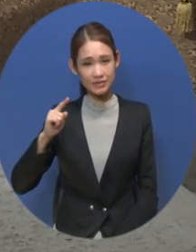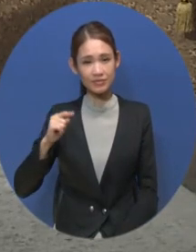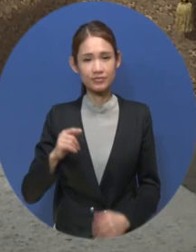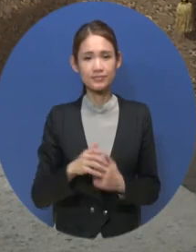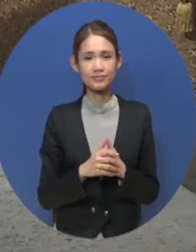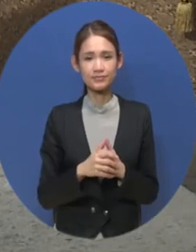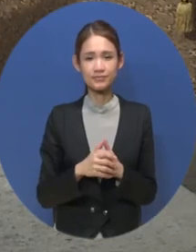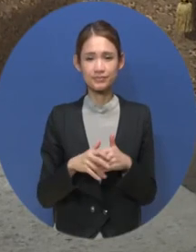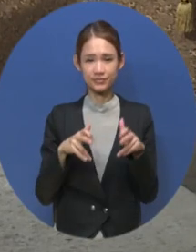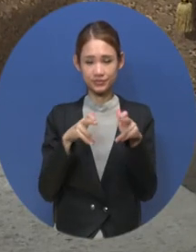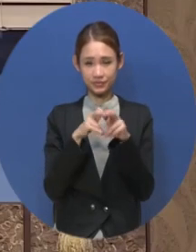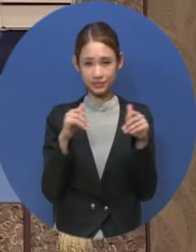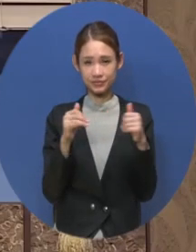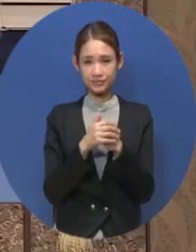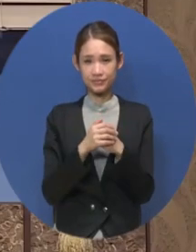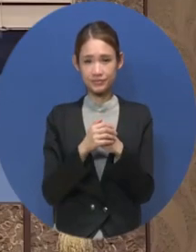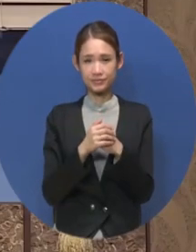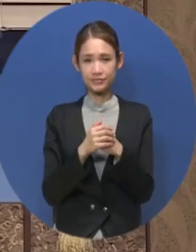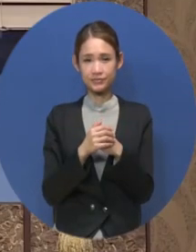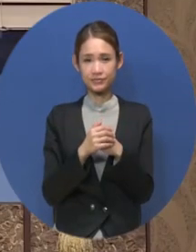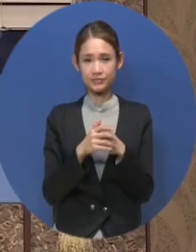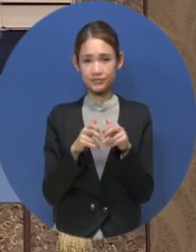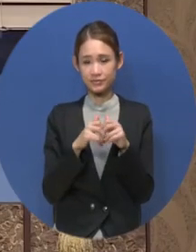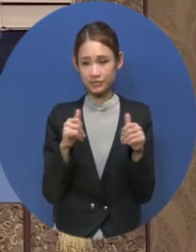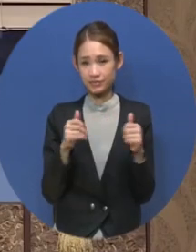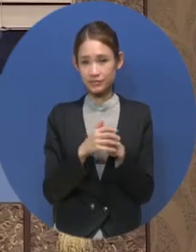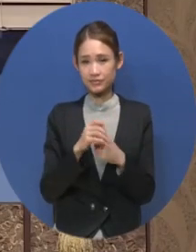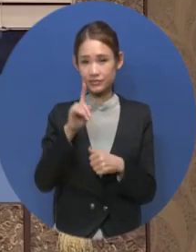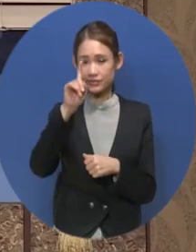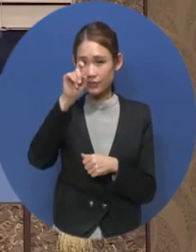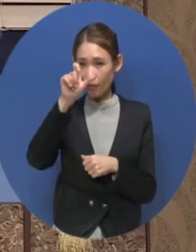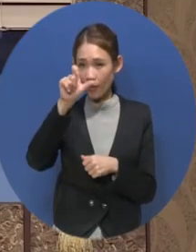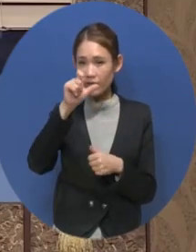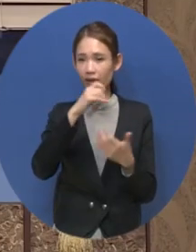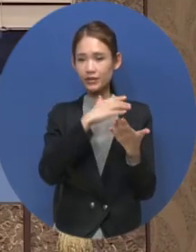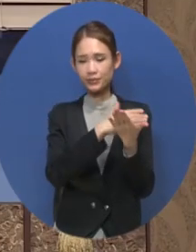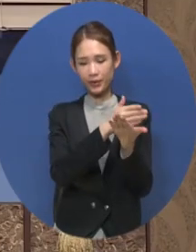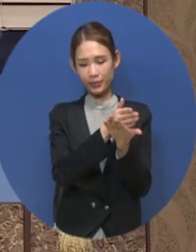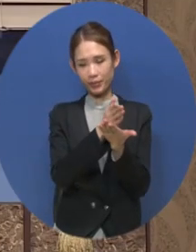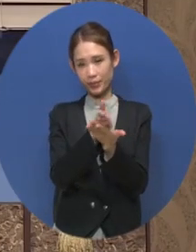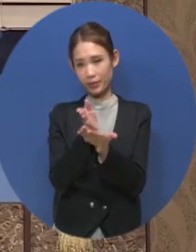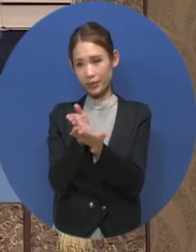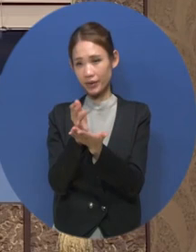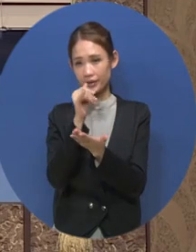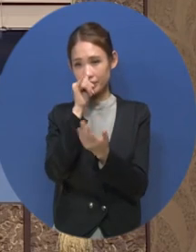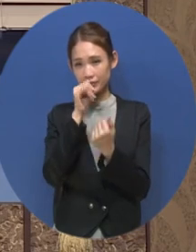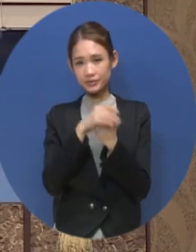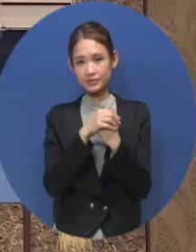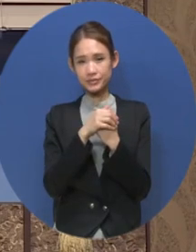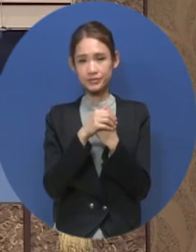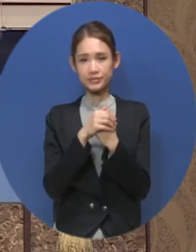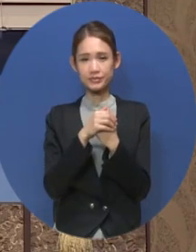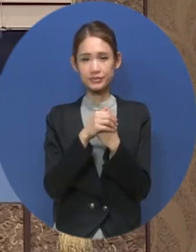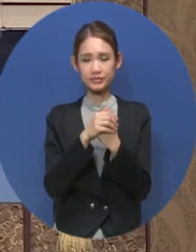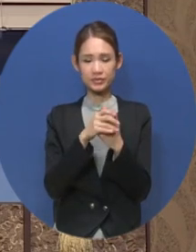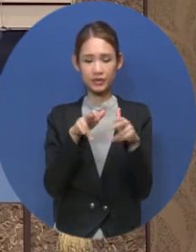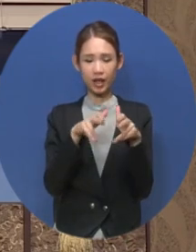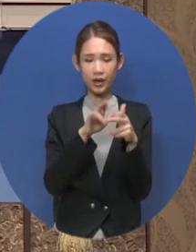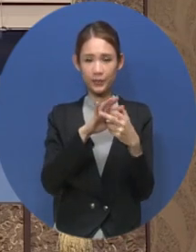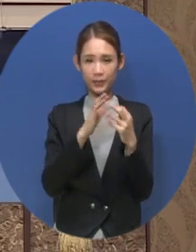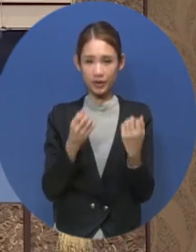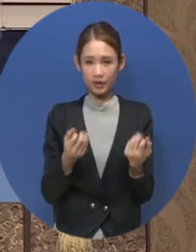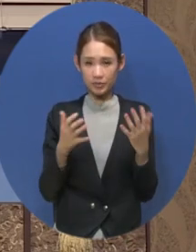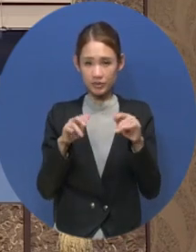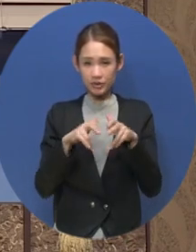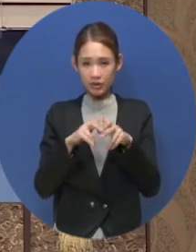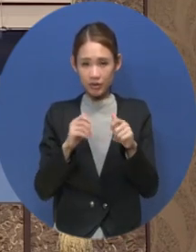저는 이제 우리 그 장애인 체육은 장애인은 15개의 장애 유형이 있습니다. 그리고 또 패럴림픽에 참가하는